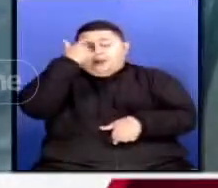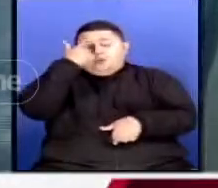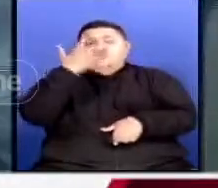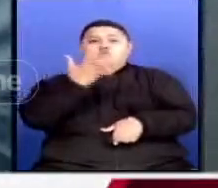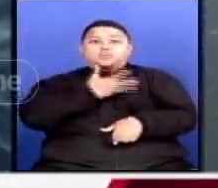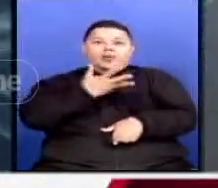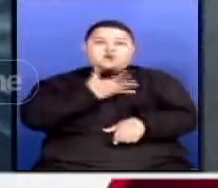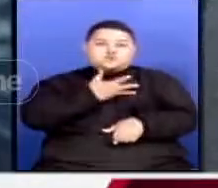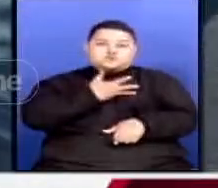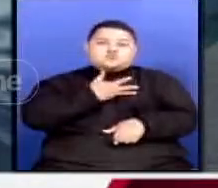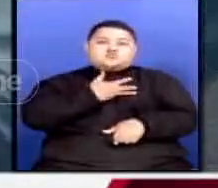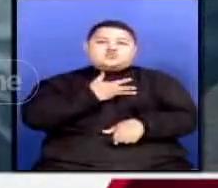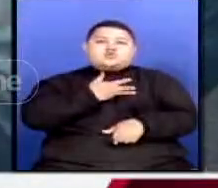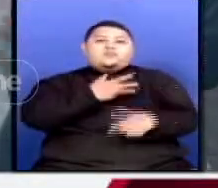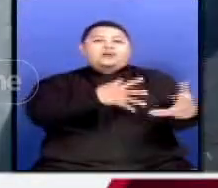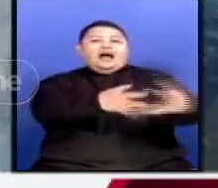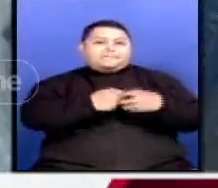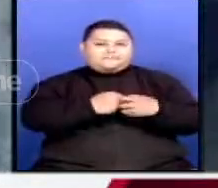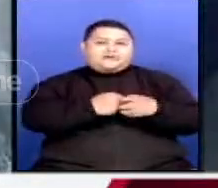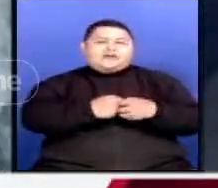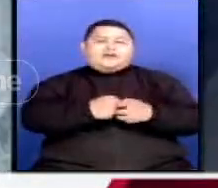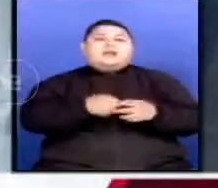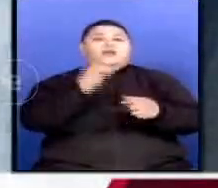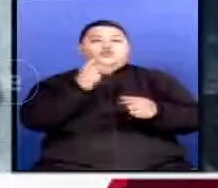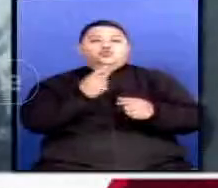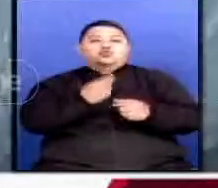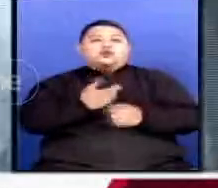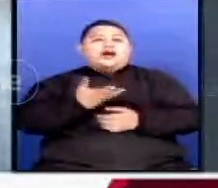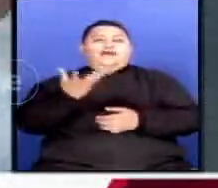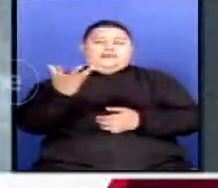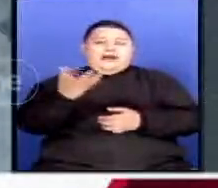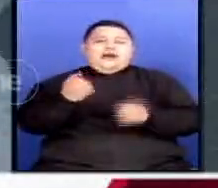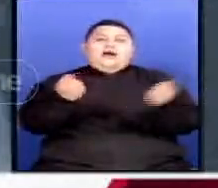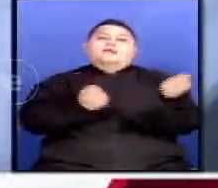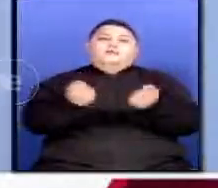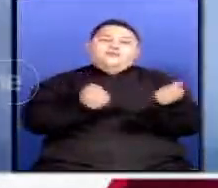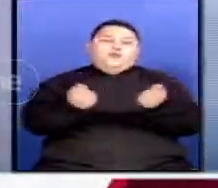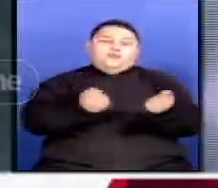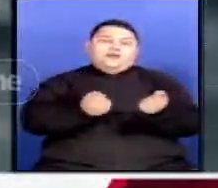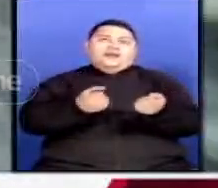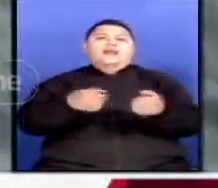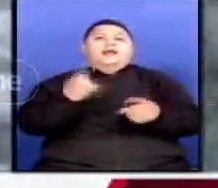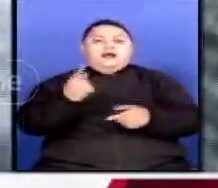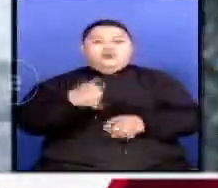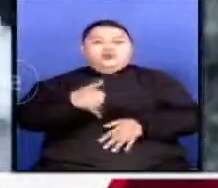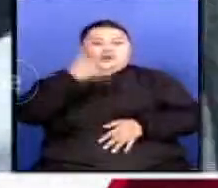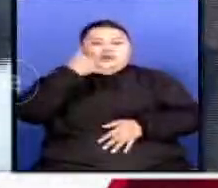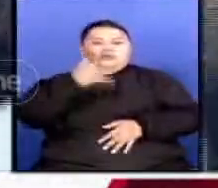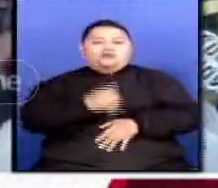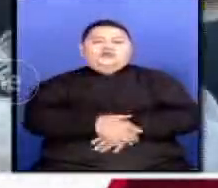ingin menguasai barang berharga dari korbannya, baik itu mobil dan